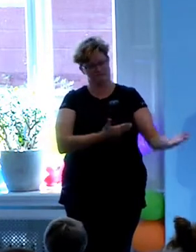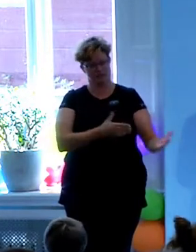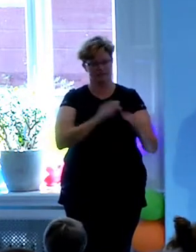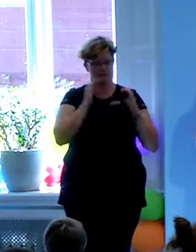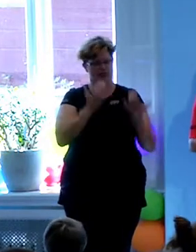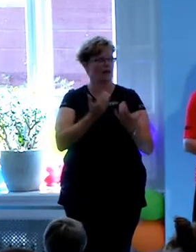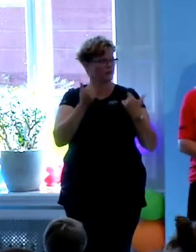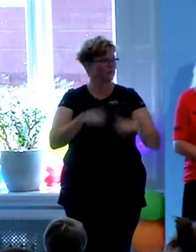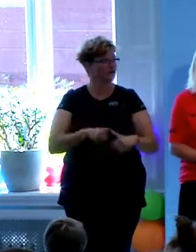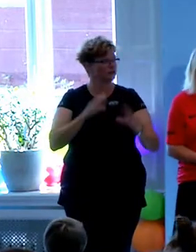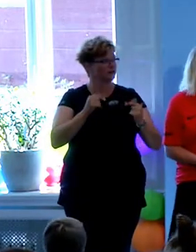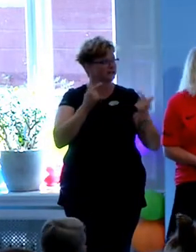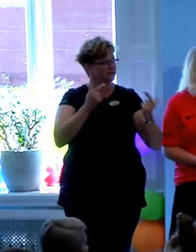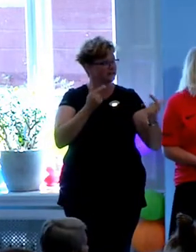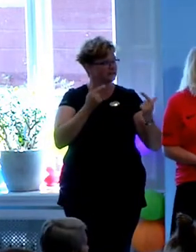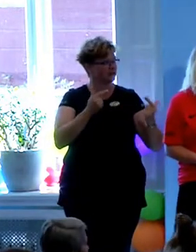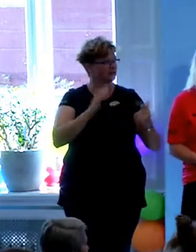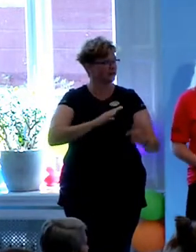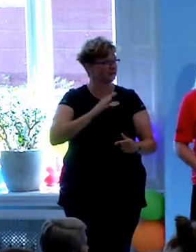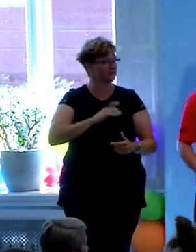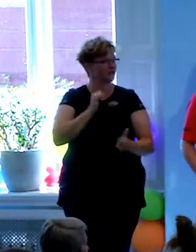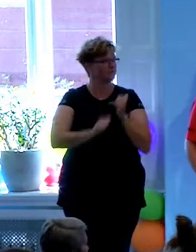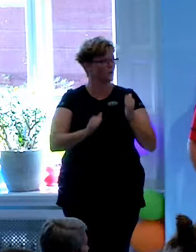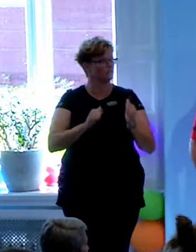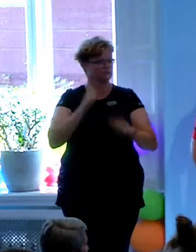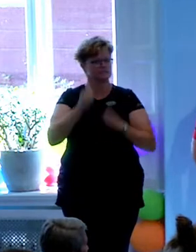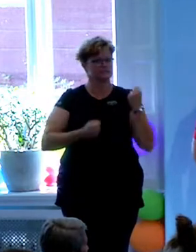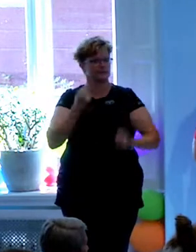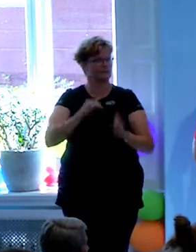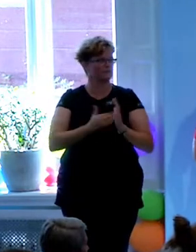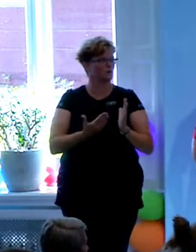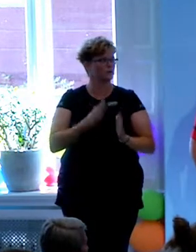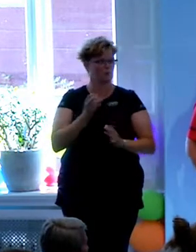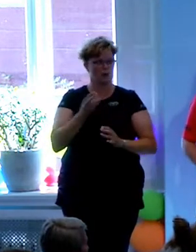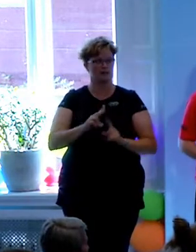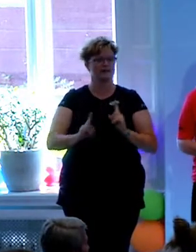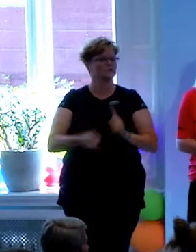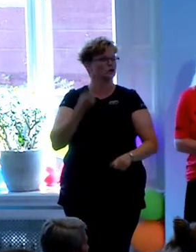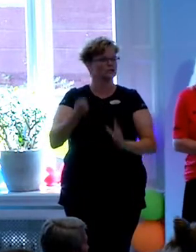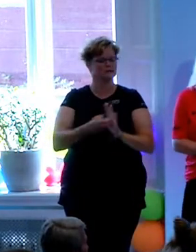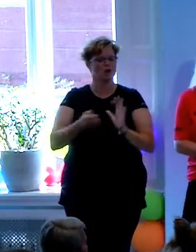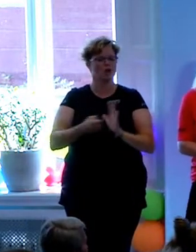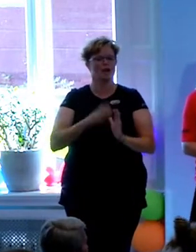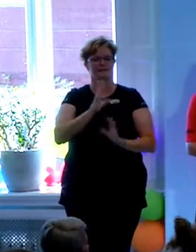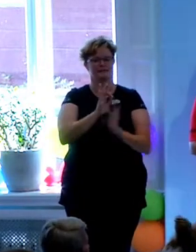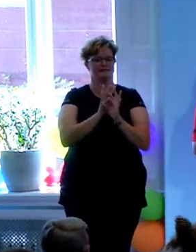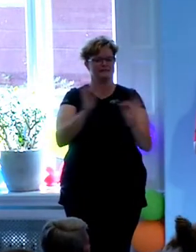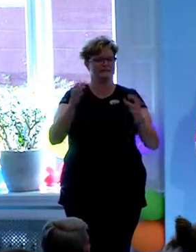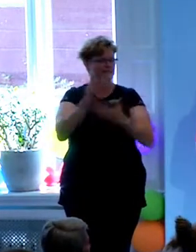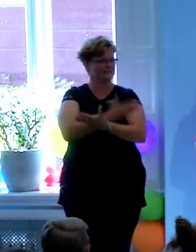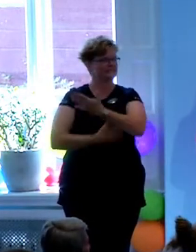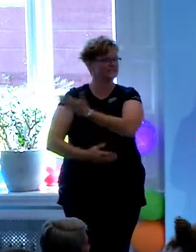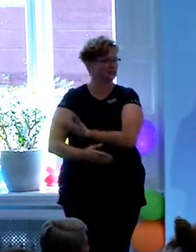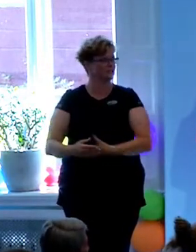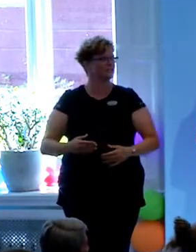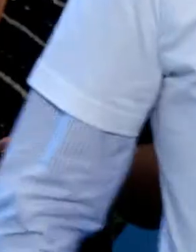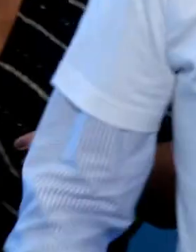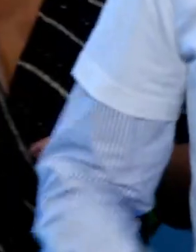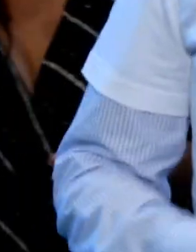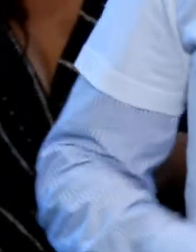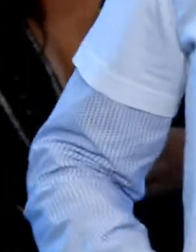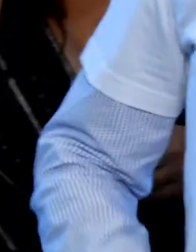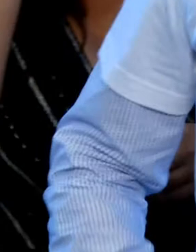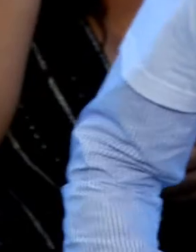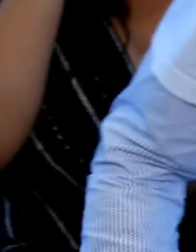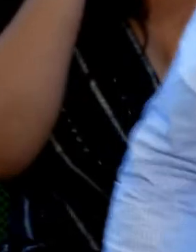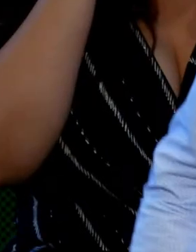jag ska. Tack. Vänta. Du får inte springa härifrån, Johan, för du har förklarat din otroligt snygga t-shirt. Ja, det gör jag gärna. Den